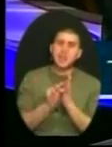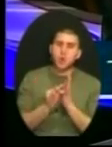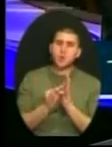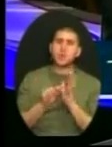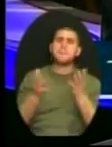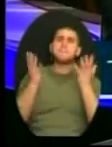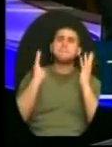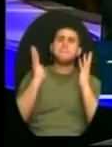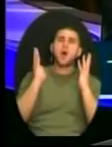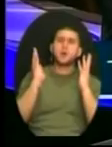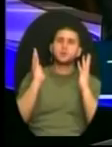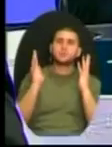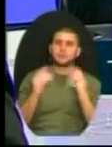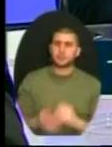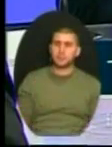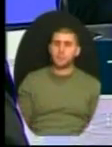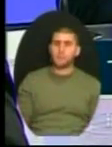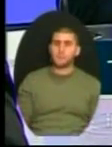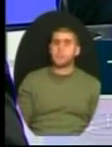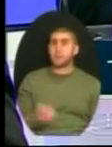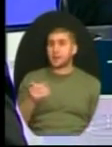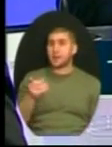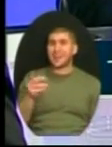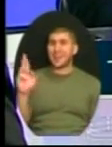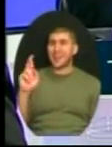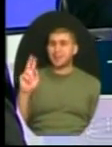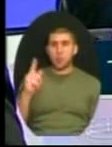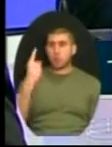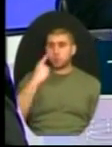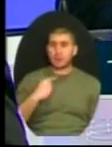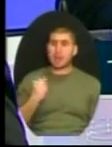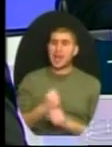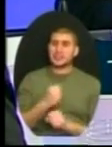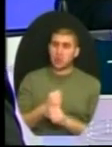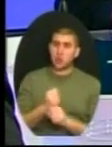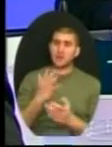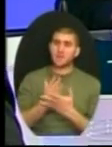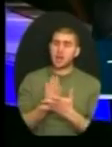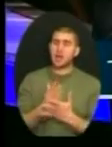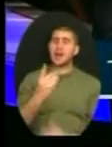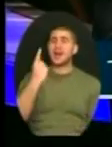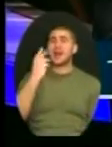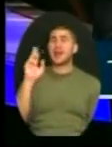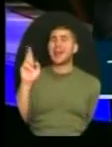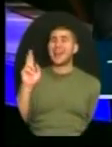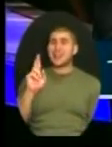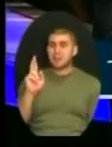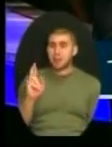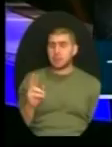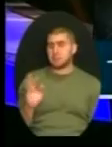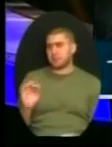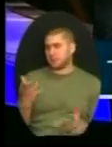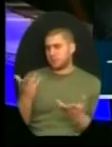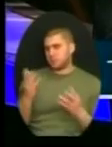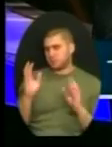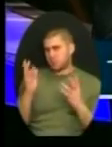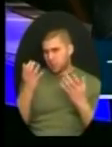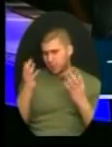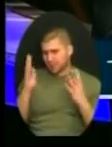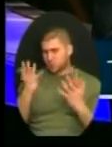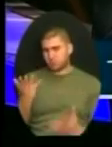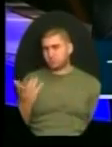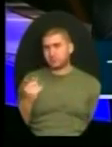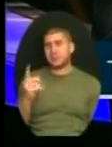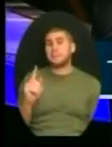נקודה מאוד, ריטמן לא מושחת, וריטמן עשו לו קופה. ריטמן, עם כל הכבוד, זה המקרה